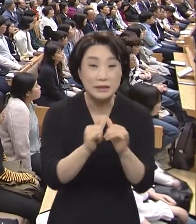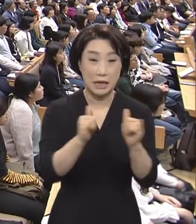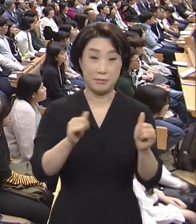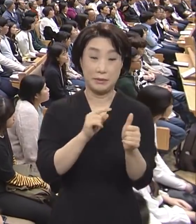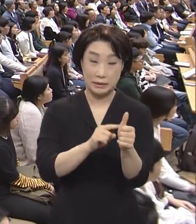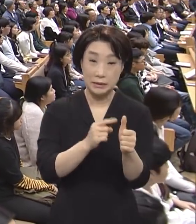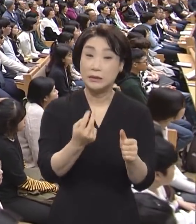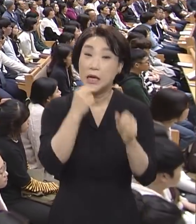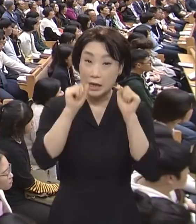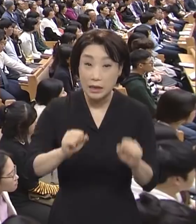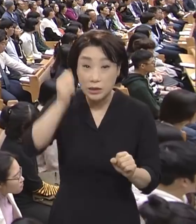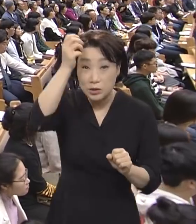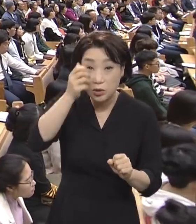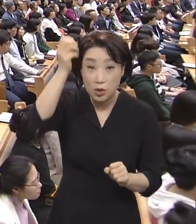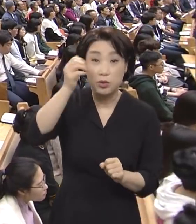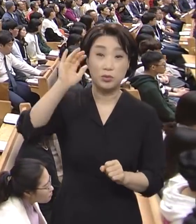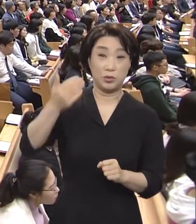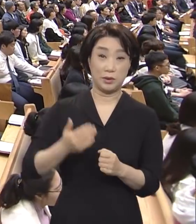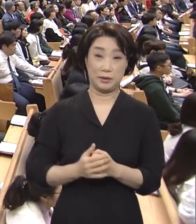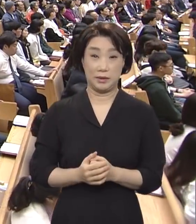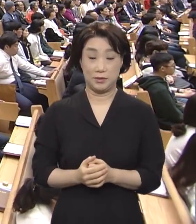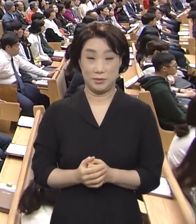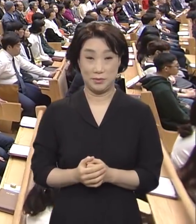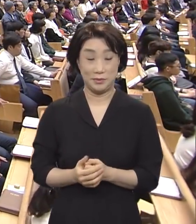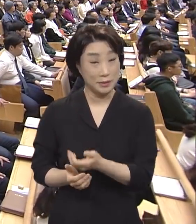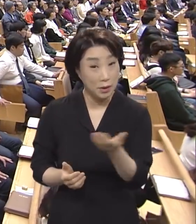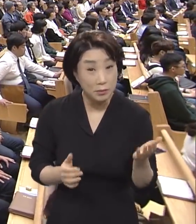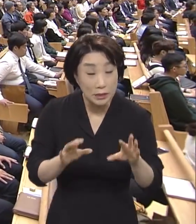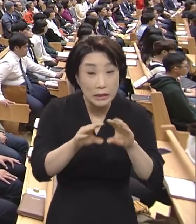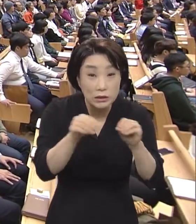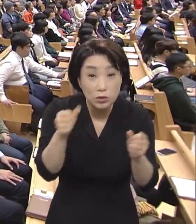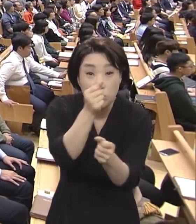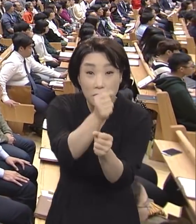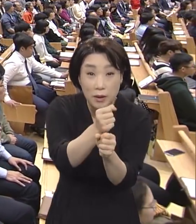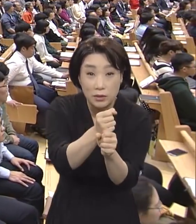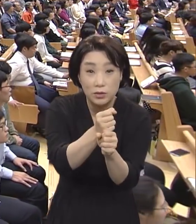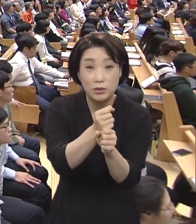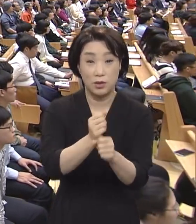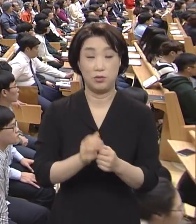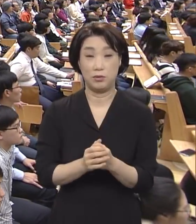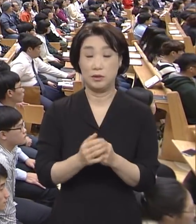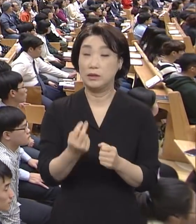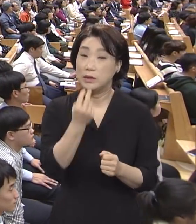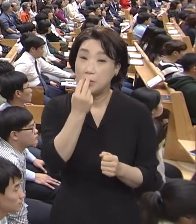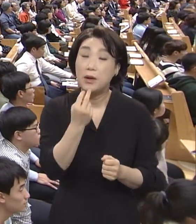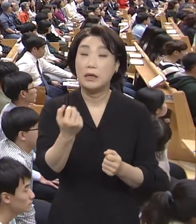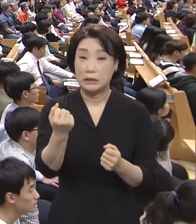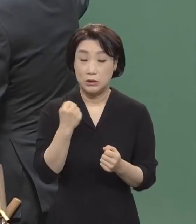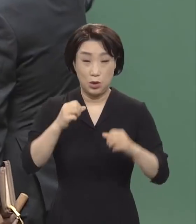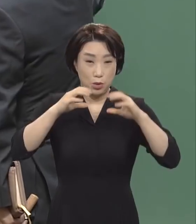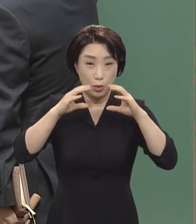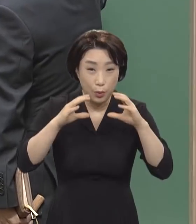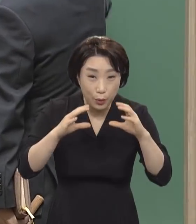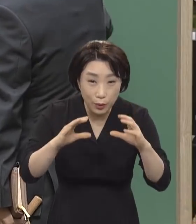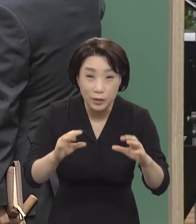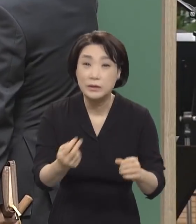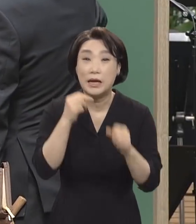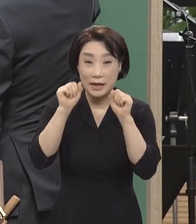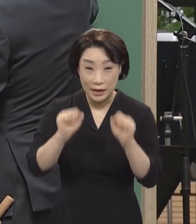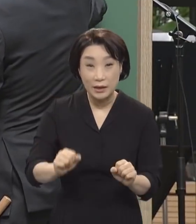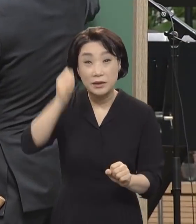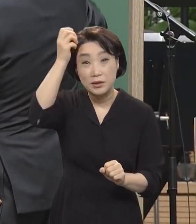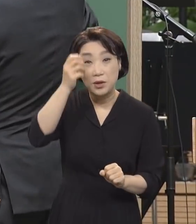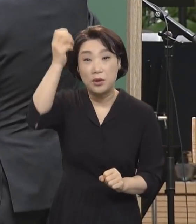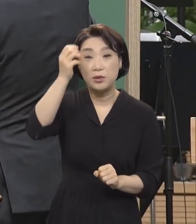사람이 생명이 된지라. 흙으로 만들고, 생기를 불어넣으니 생명이